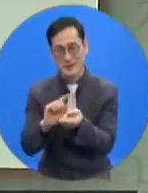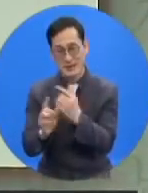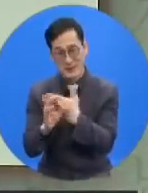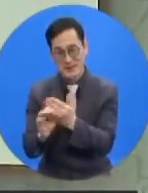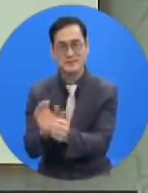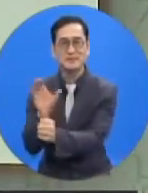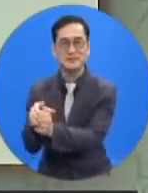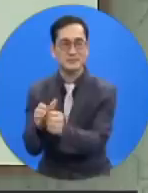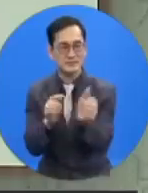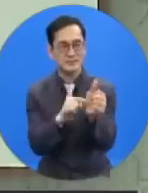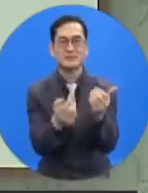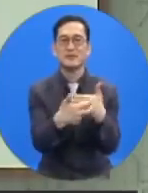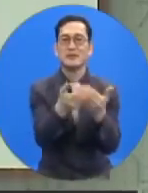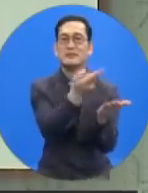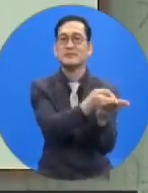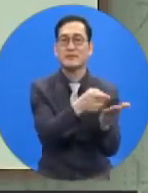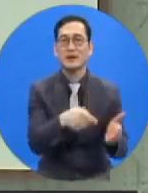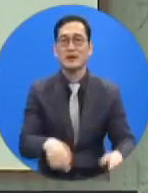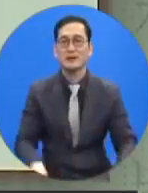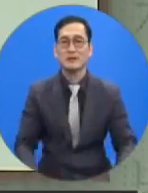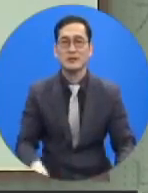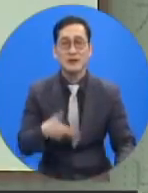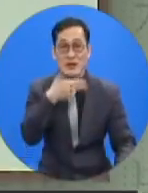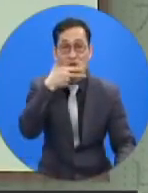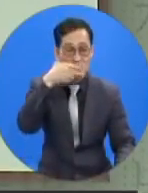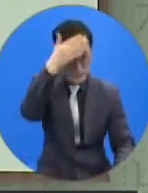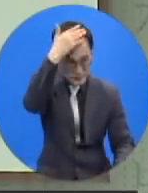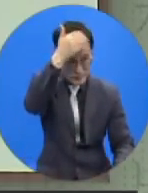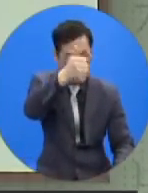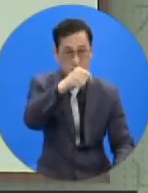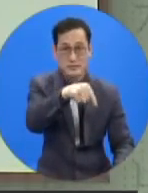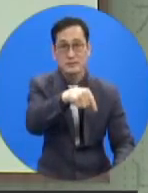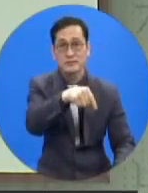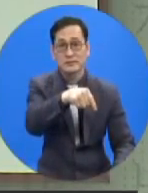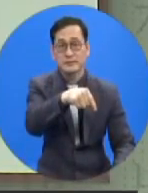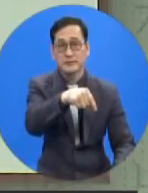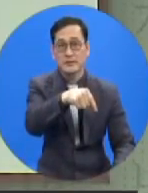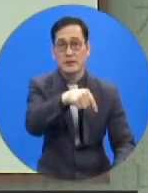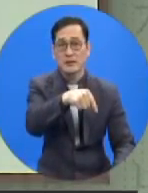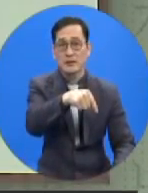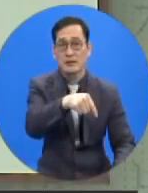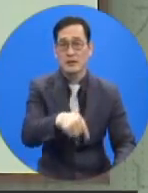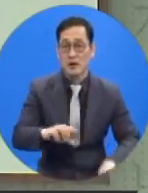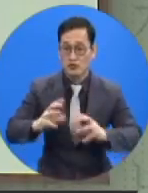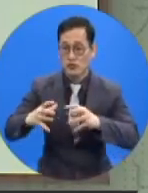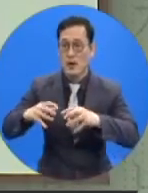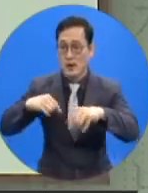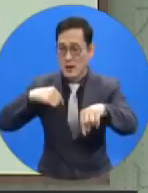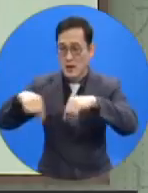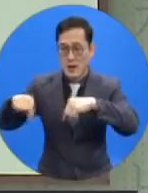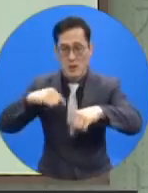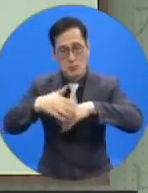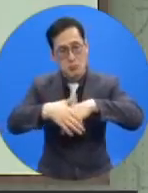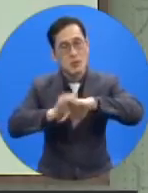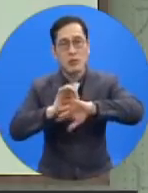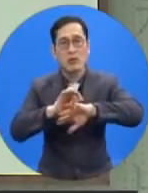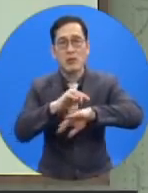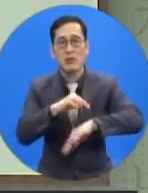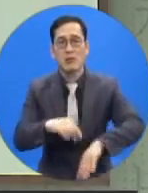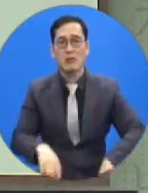바 있다. 즉 영국 정상. 이 같은 공백은 영국의 국가 비상상태로도 이어질 수 있는